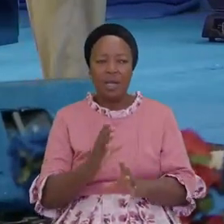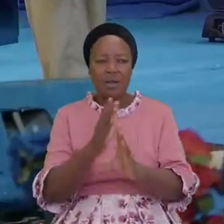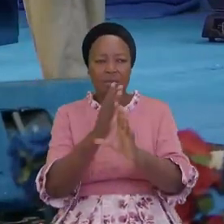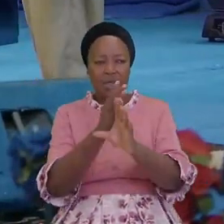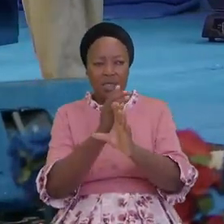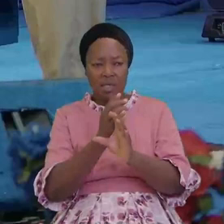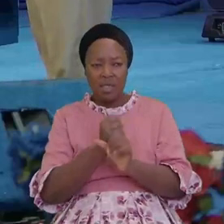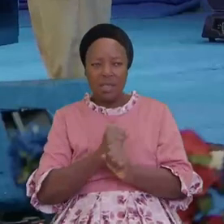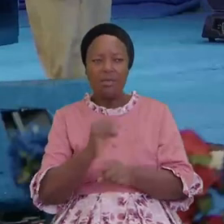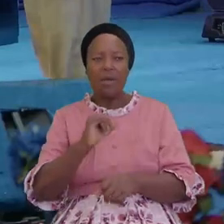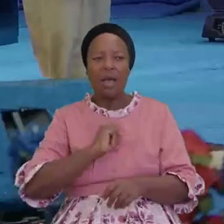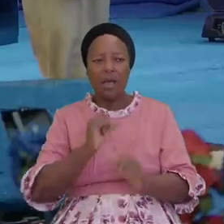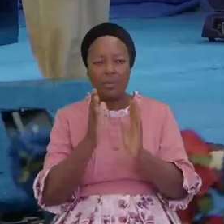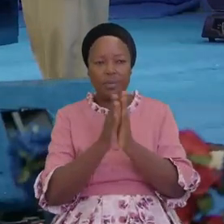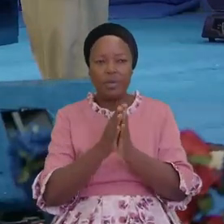22.